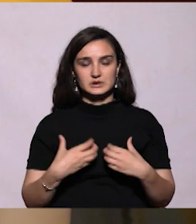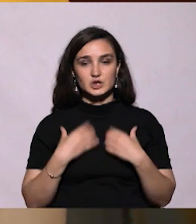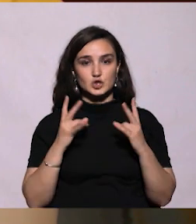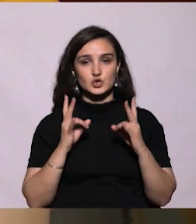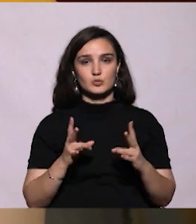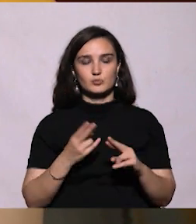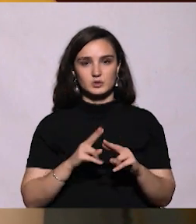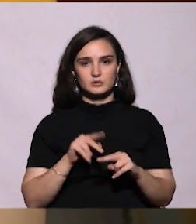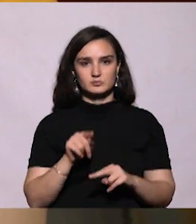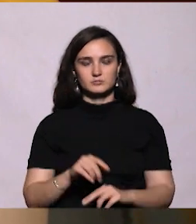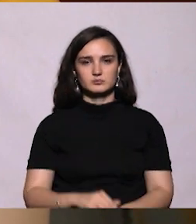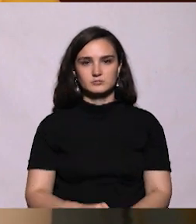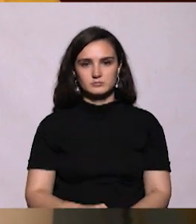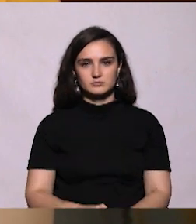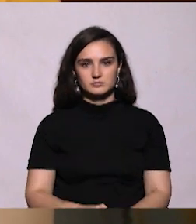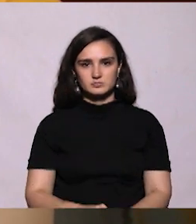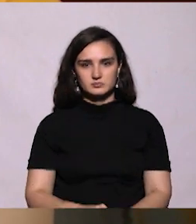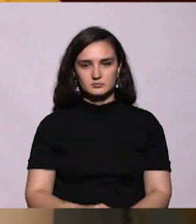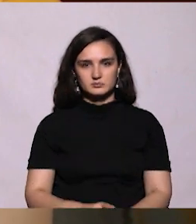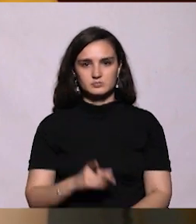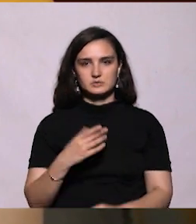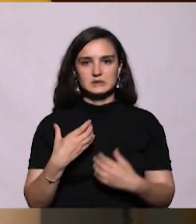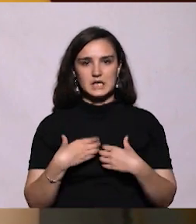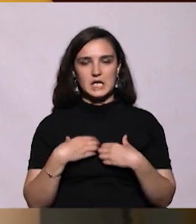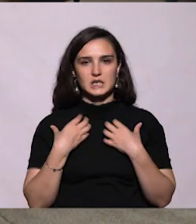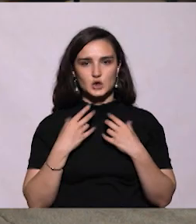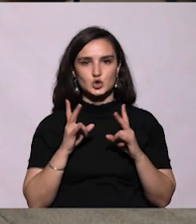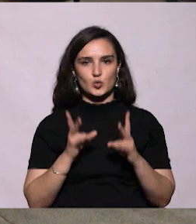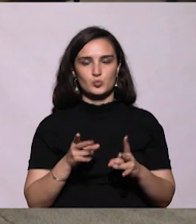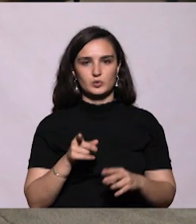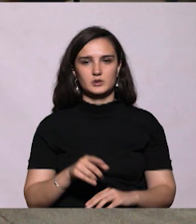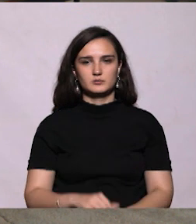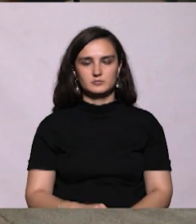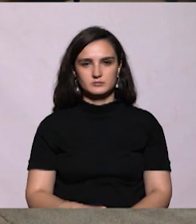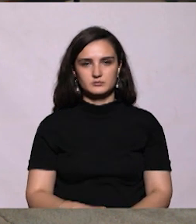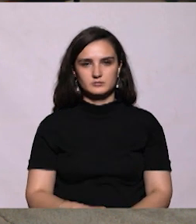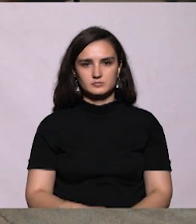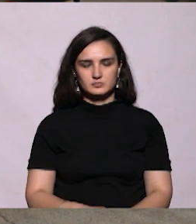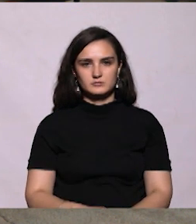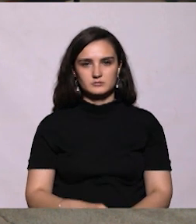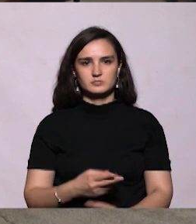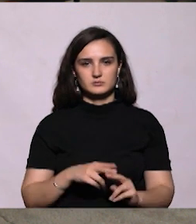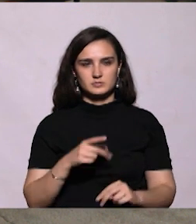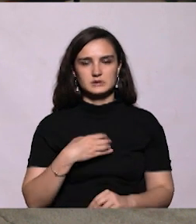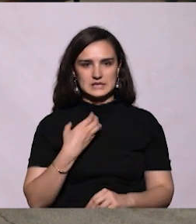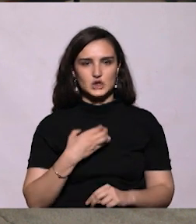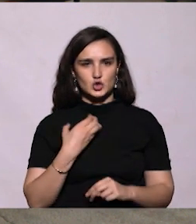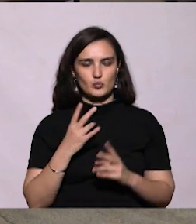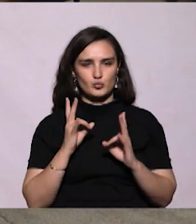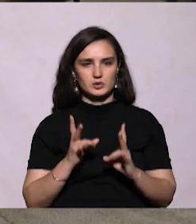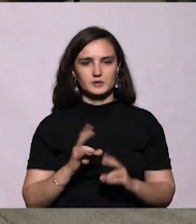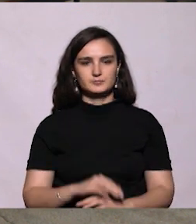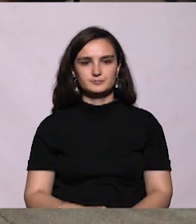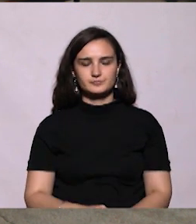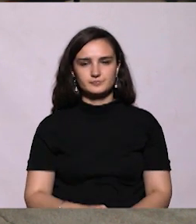Catastrophic, კატასტროფული. Catastrophic, კატასტროფული. Catastrophic, კატასტროფული.